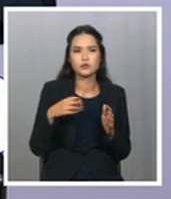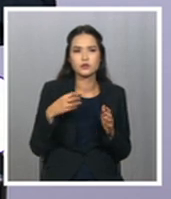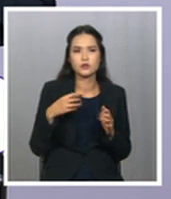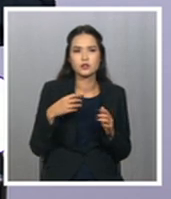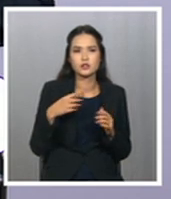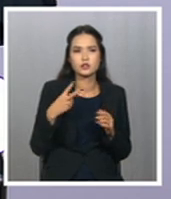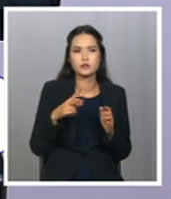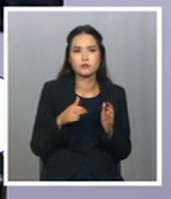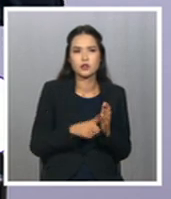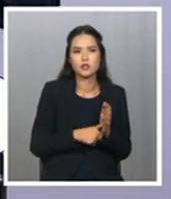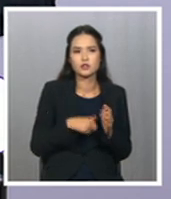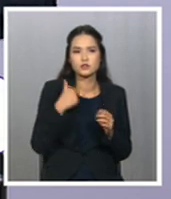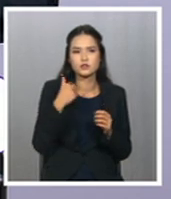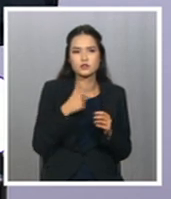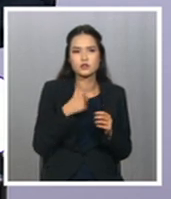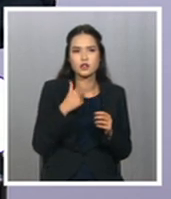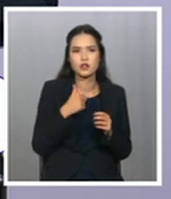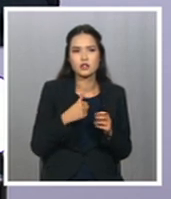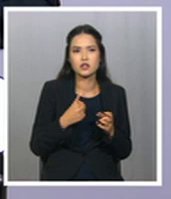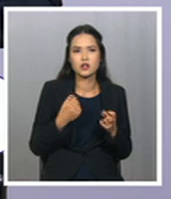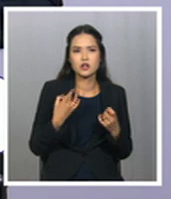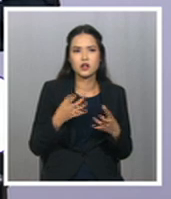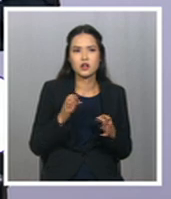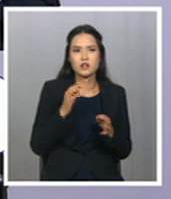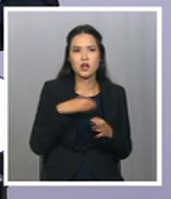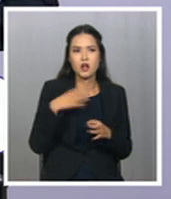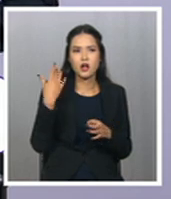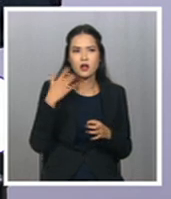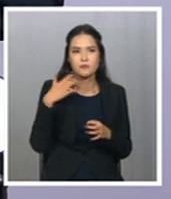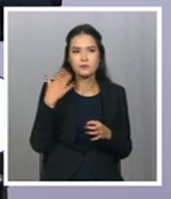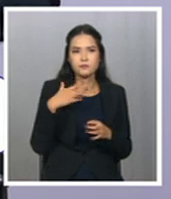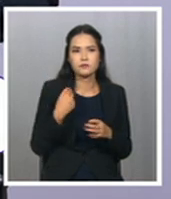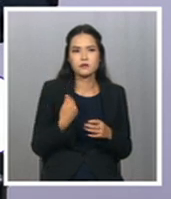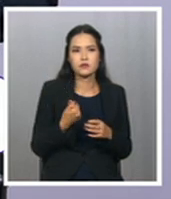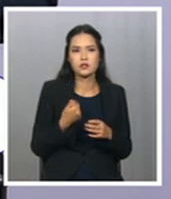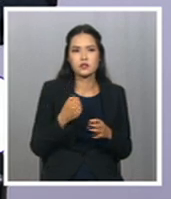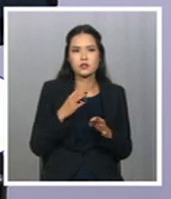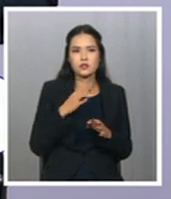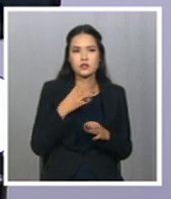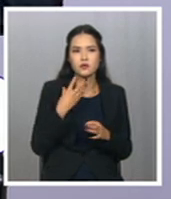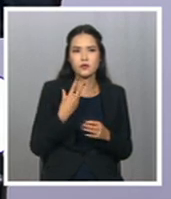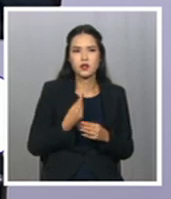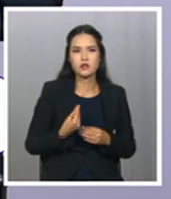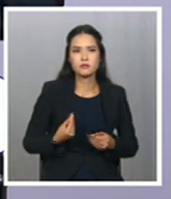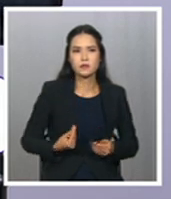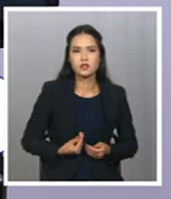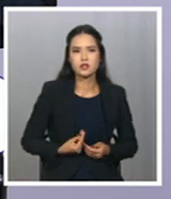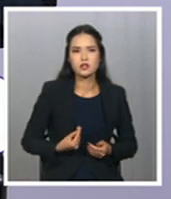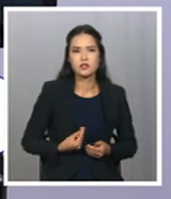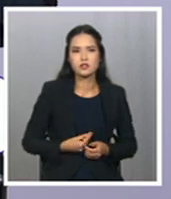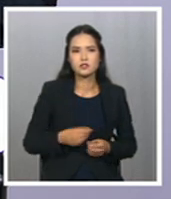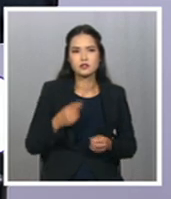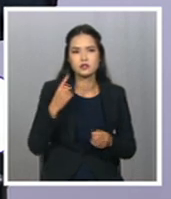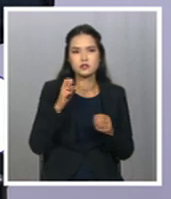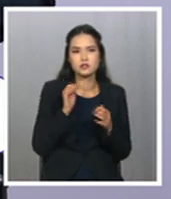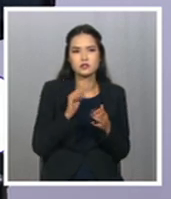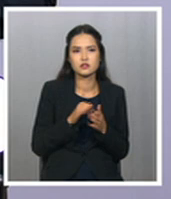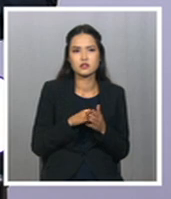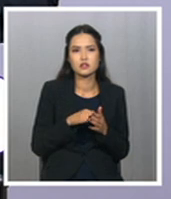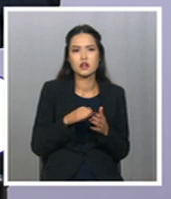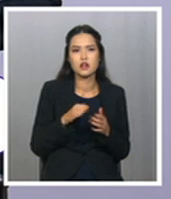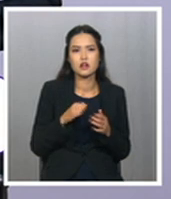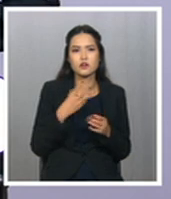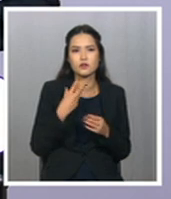1920 жылдары қарқынды дамыған Америка Құрама Штаттары жалпы алған кезде несие бере бастаған еді. Несие беру